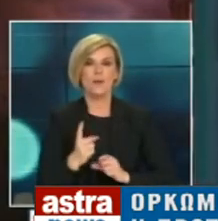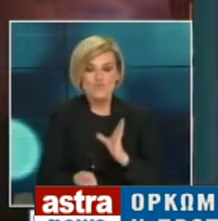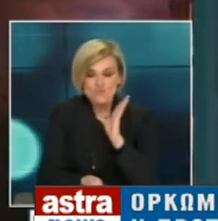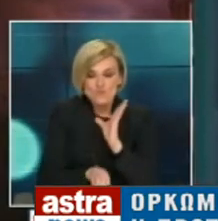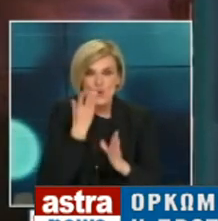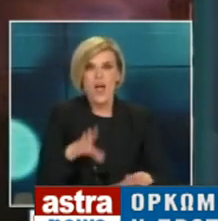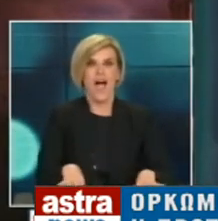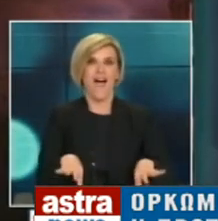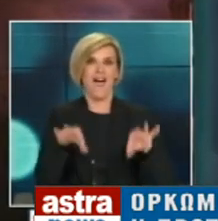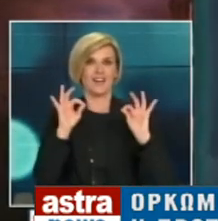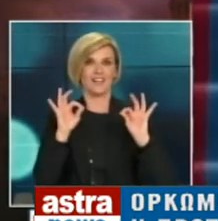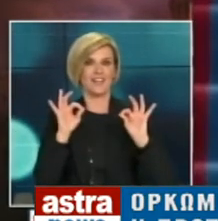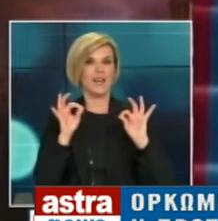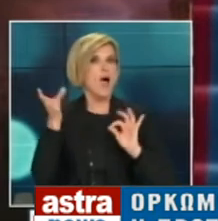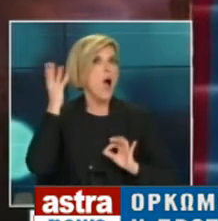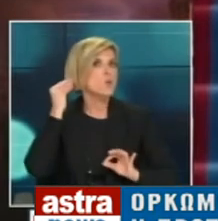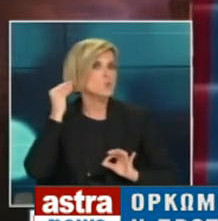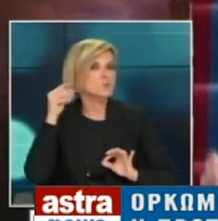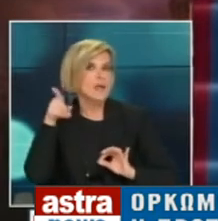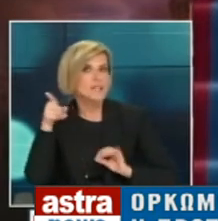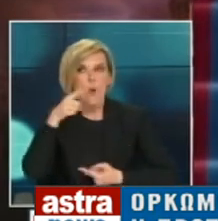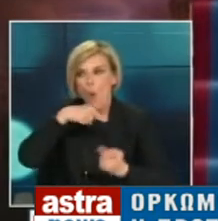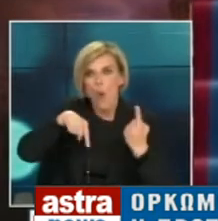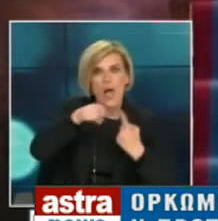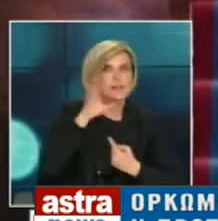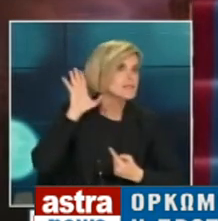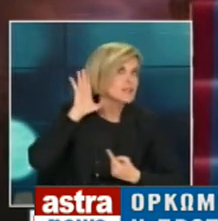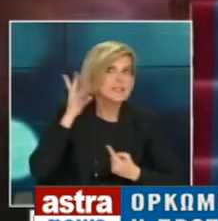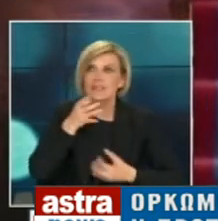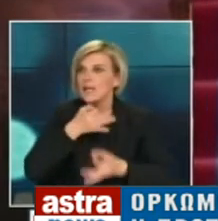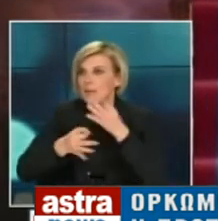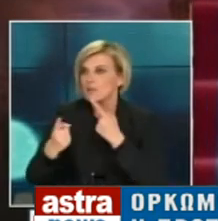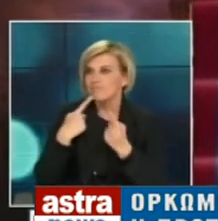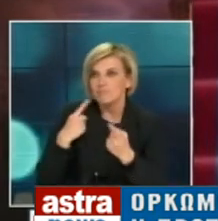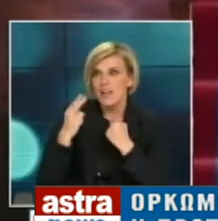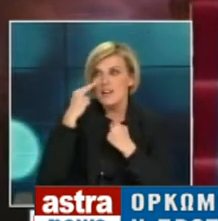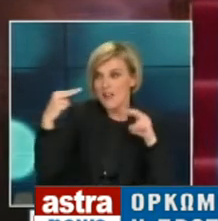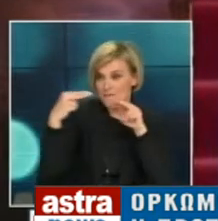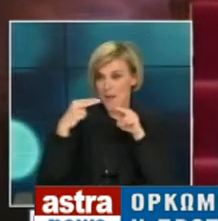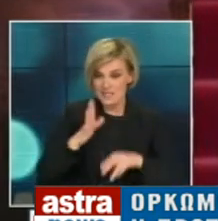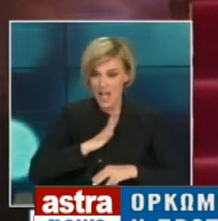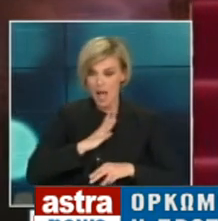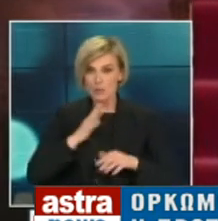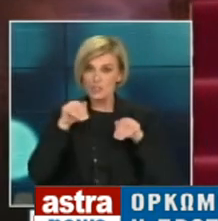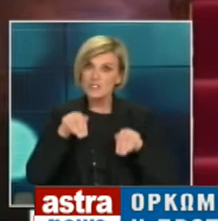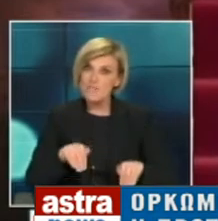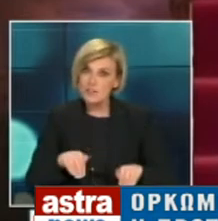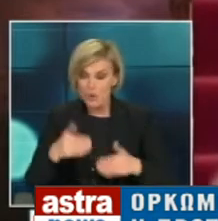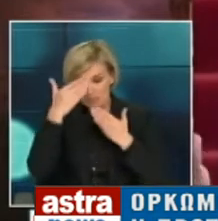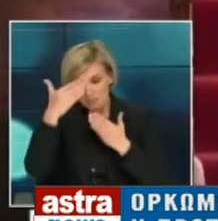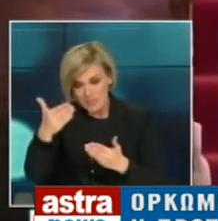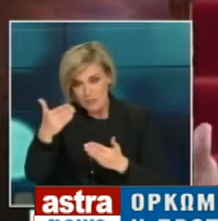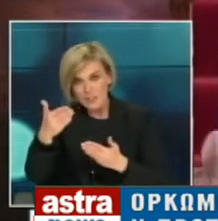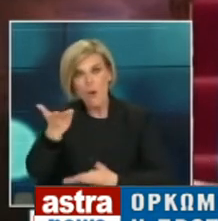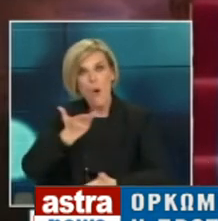αρχή. Ας αρχίσουμε να ακούει ένας τον άλλο. Να αφουγκραζόμαστε ο ένας τον άλλο, να βλέπει ο ένας τον άλλο, να δείχνουμε σεβασμό ο ένας